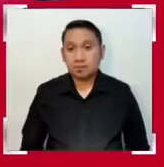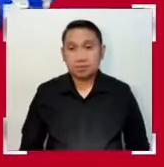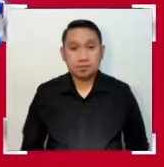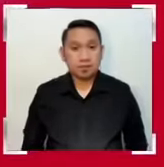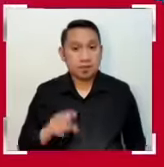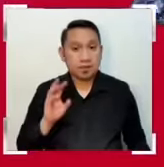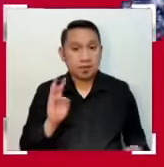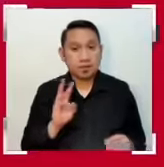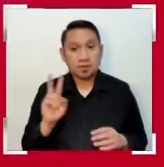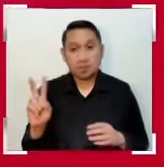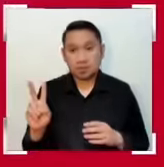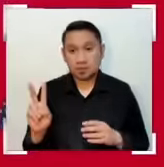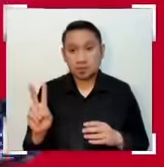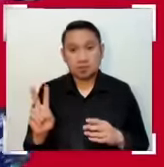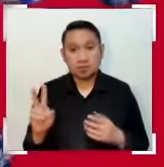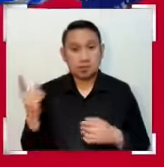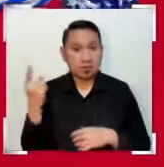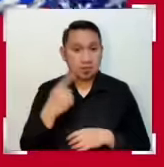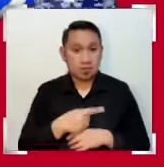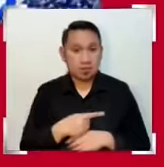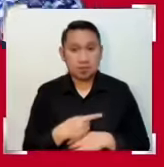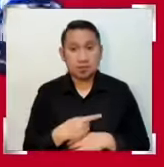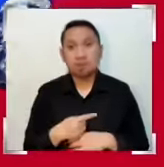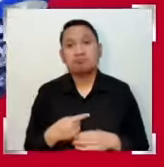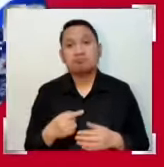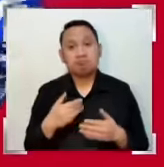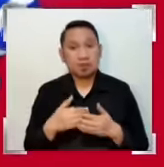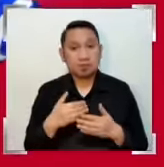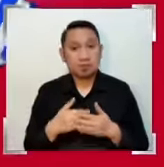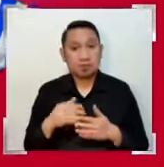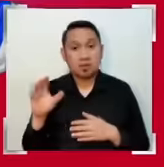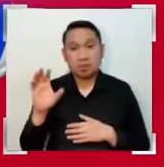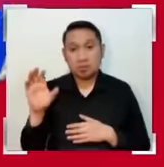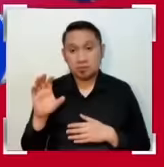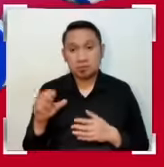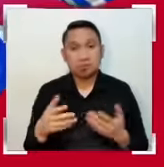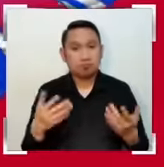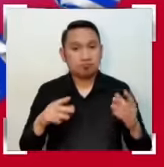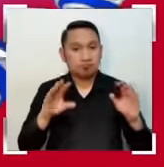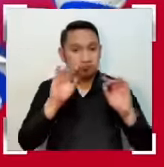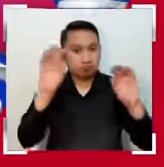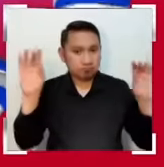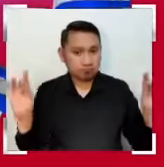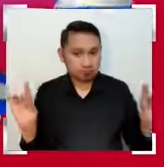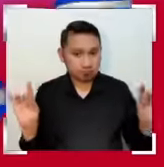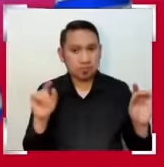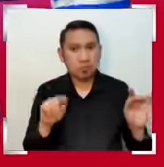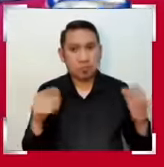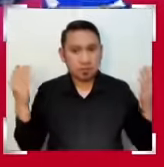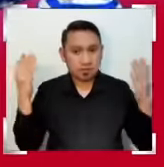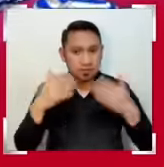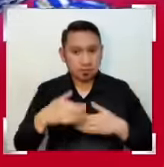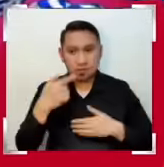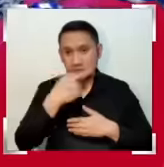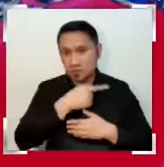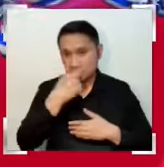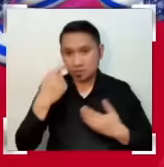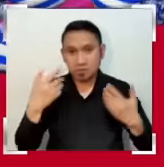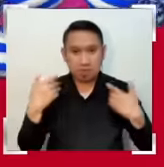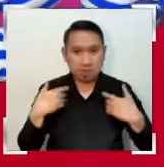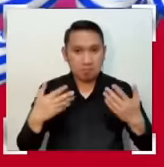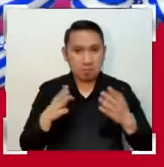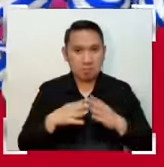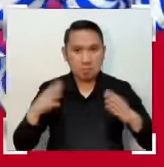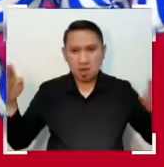62 araw na lang, Pasko na! Maningning ang gabi sa ilang bahagi ng bansa dahil sa mga giant Christmas tree at